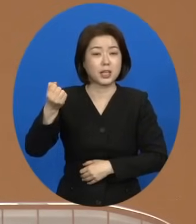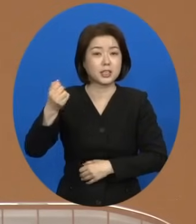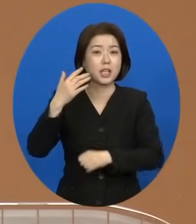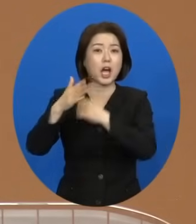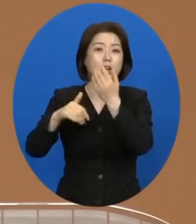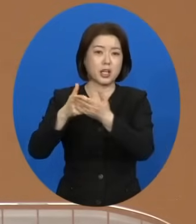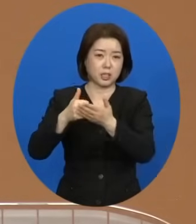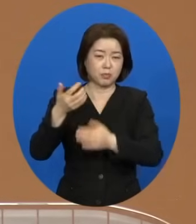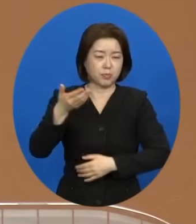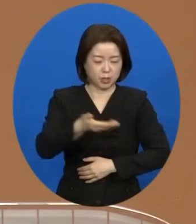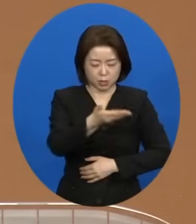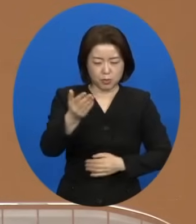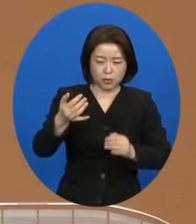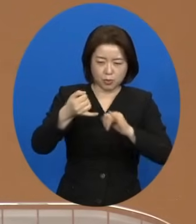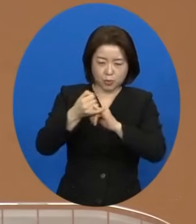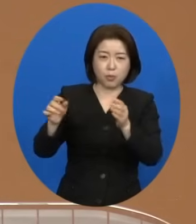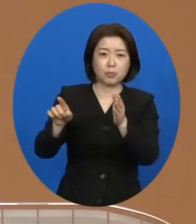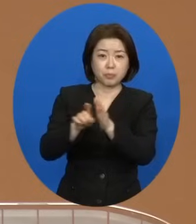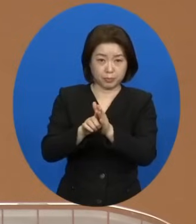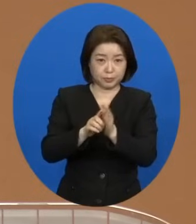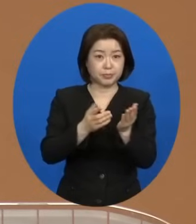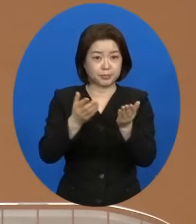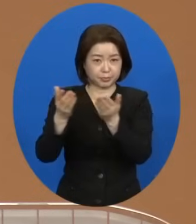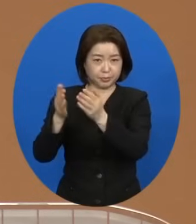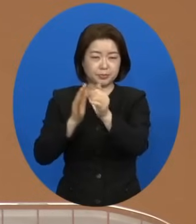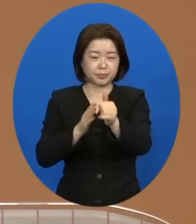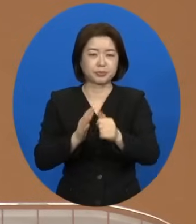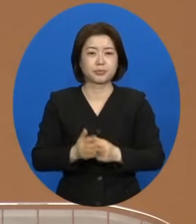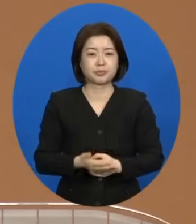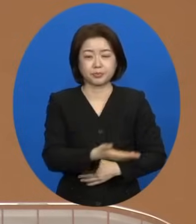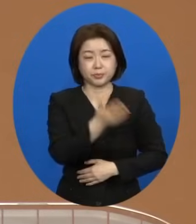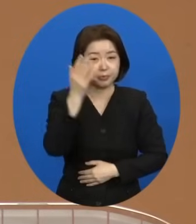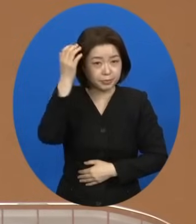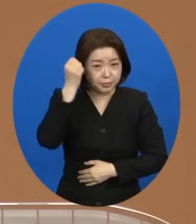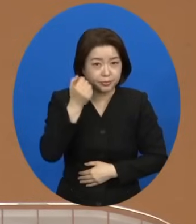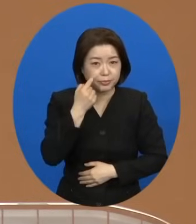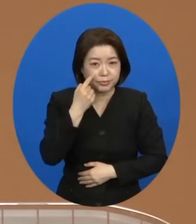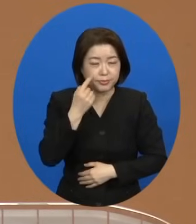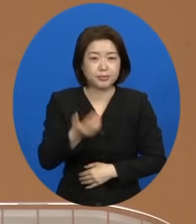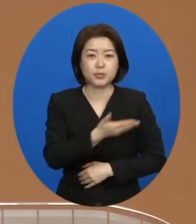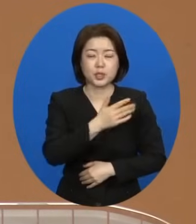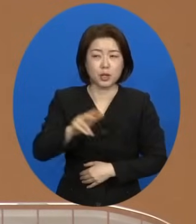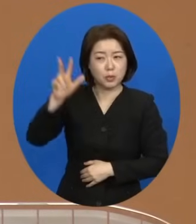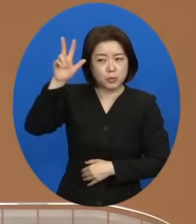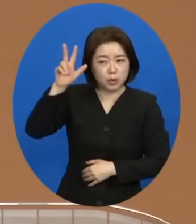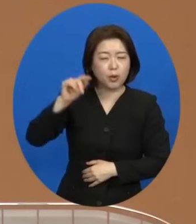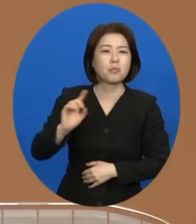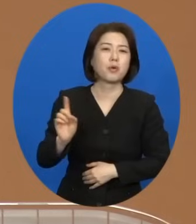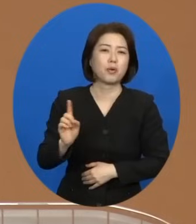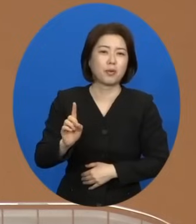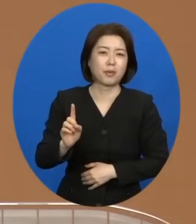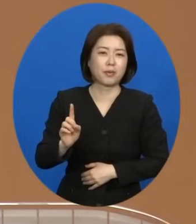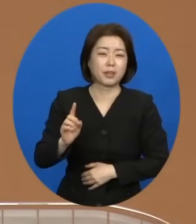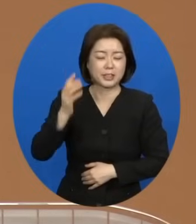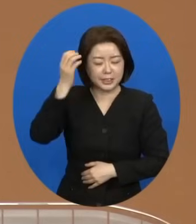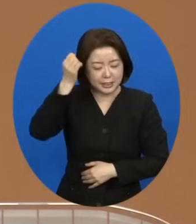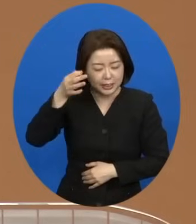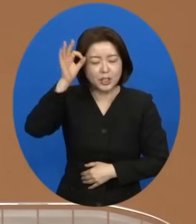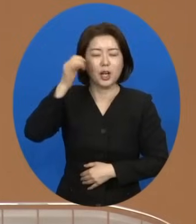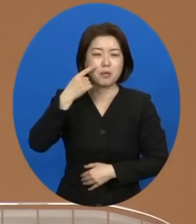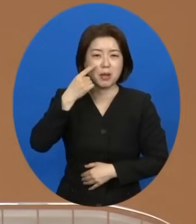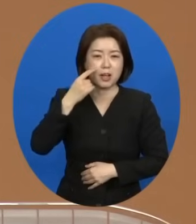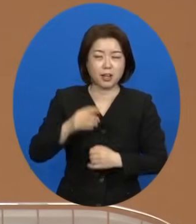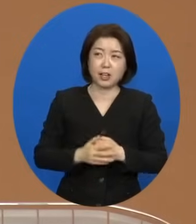풍성하시길 축복합니다 여러분 기억해 보세요 여러분이 서운하신 것은 무엇입니까 하나님 제가 어릴